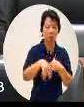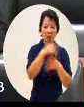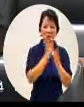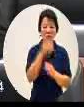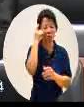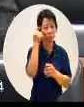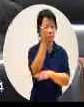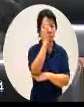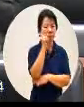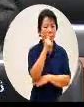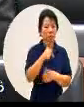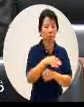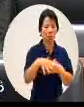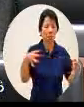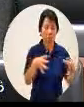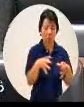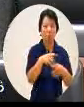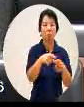啊所以呢